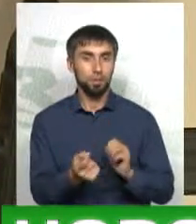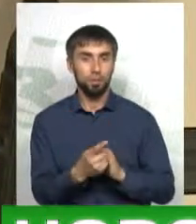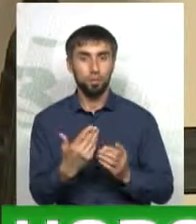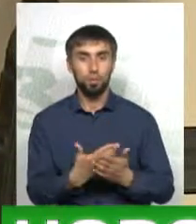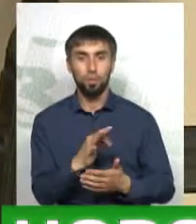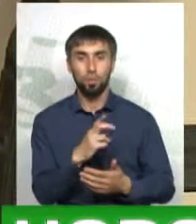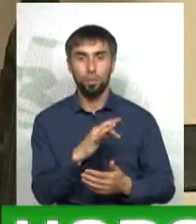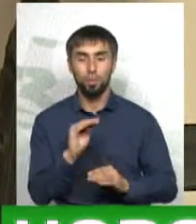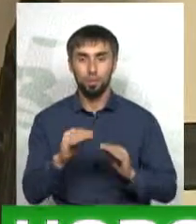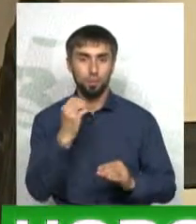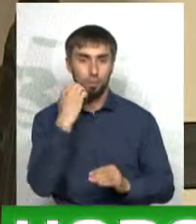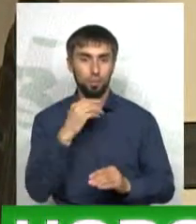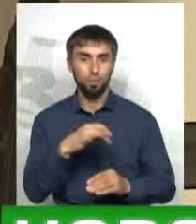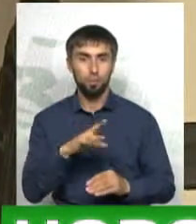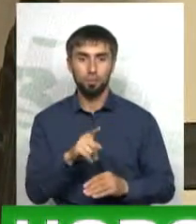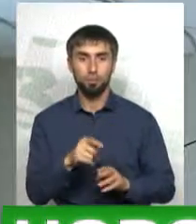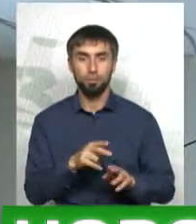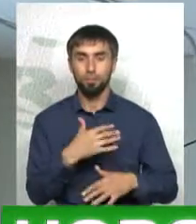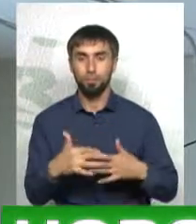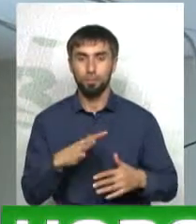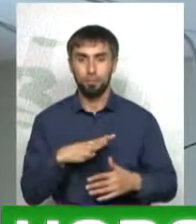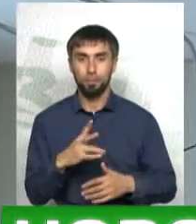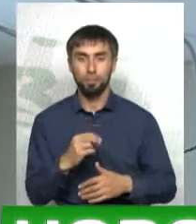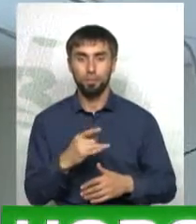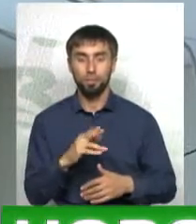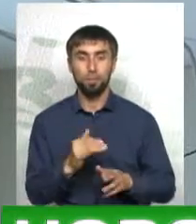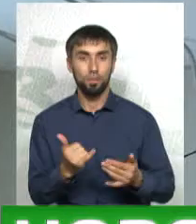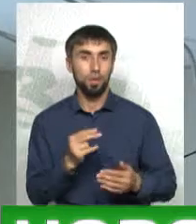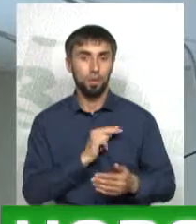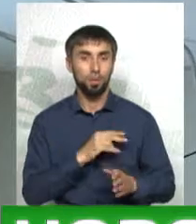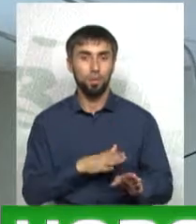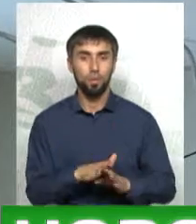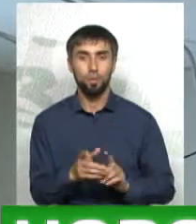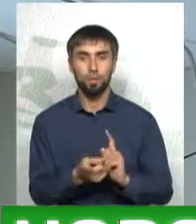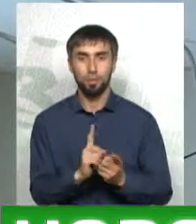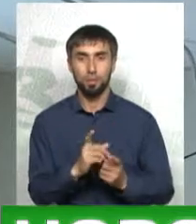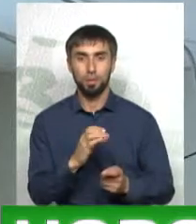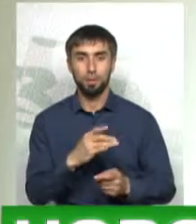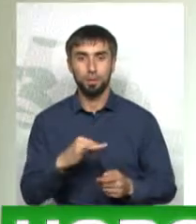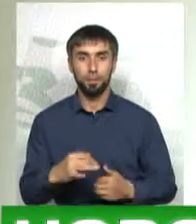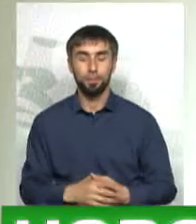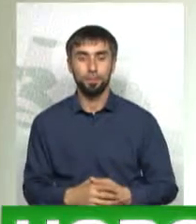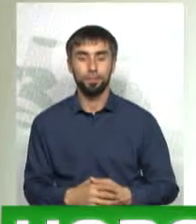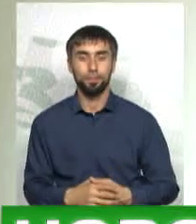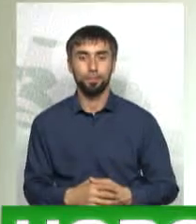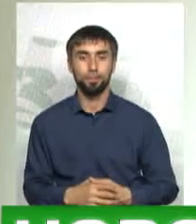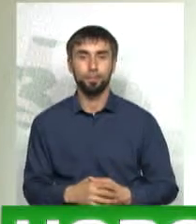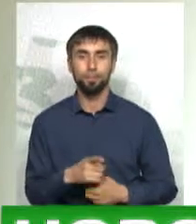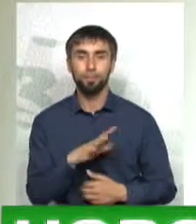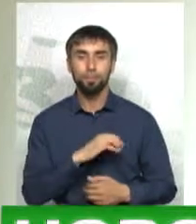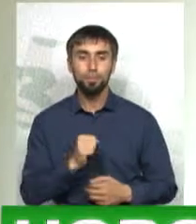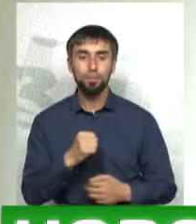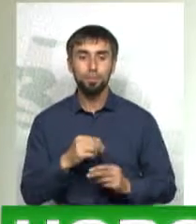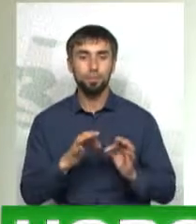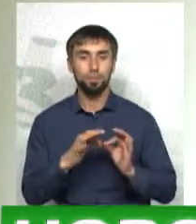современное оборудование. Старая проводка не тянула нагрузку. Сейчас рабочие полностью обновили сети. Ну, тут шла алюминиевая